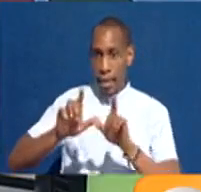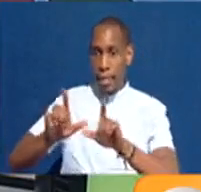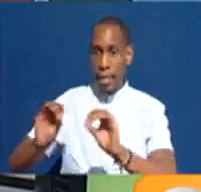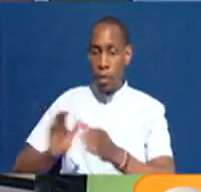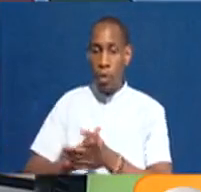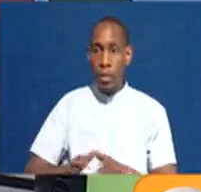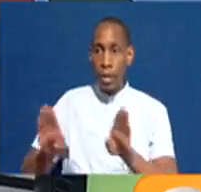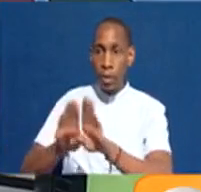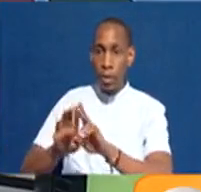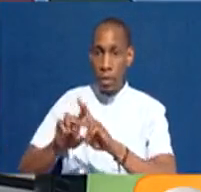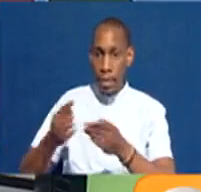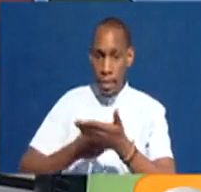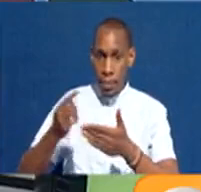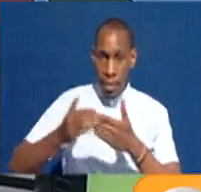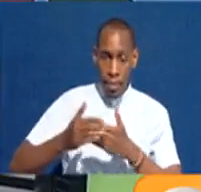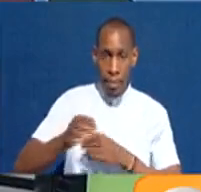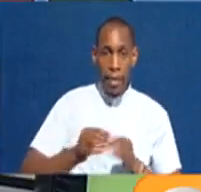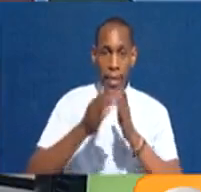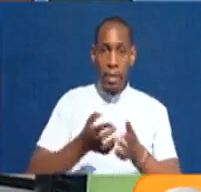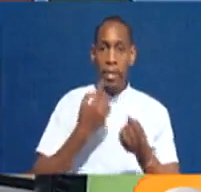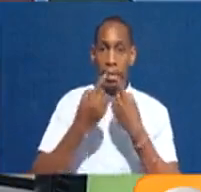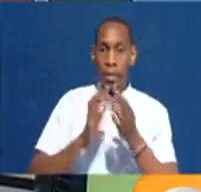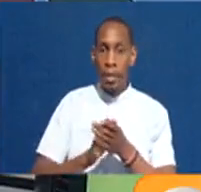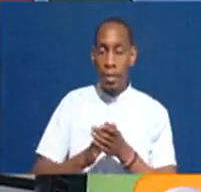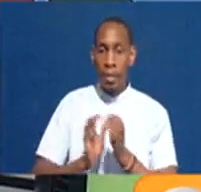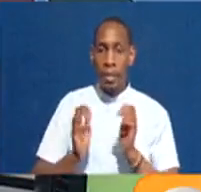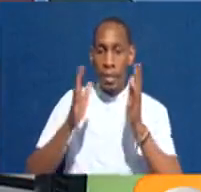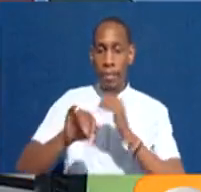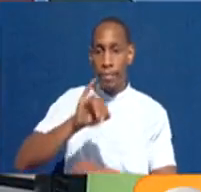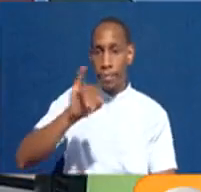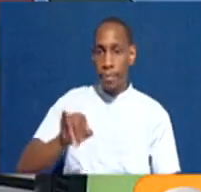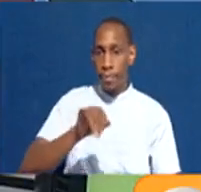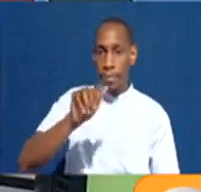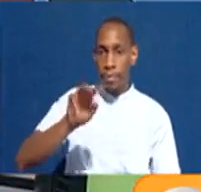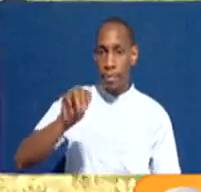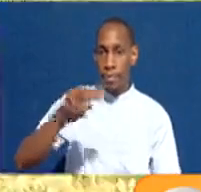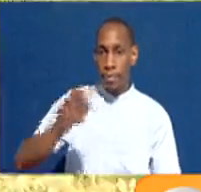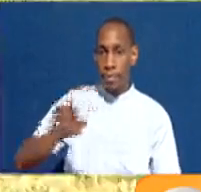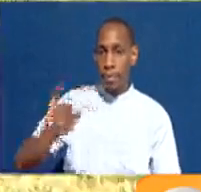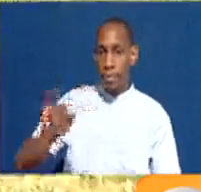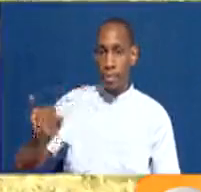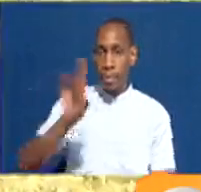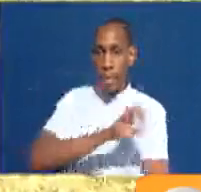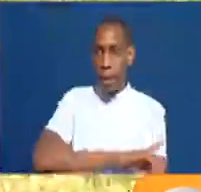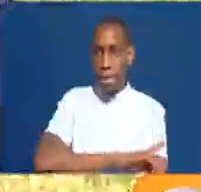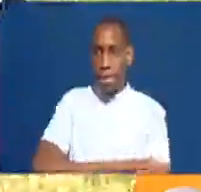kuanzia wiki hii. Viongozi hao walizungumza katika sherehe za Jamhuri Dei.